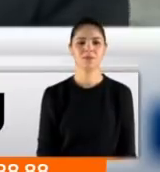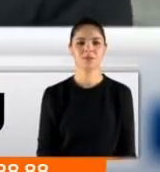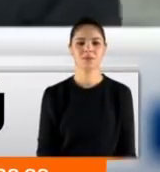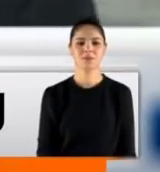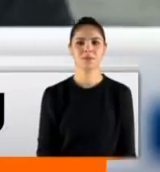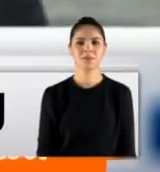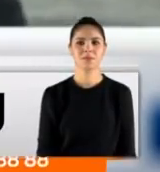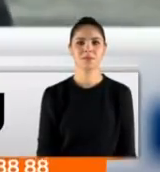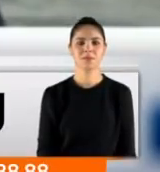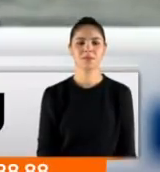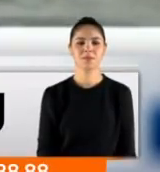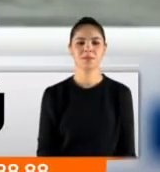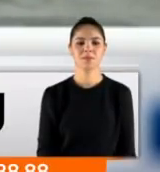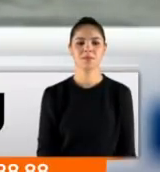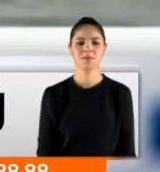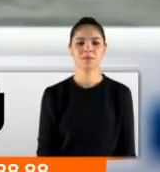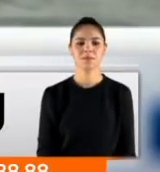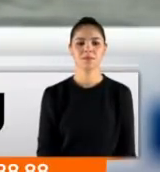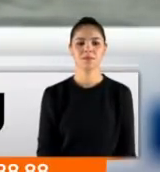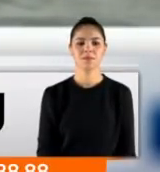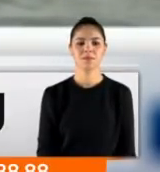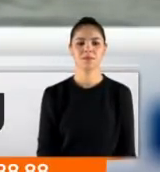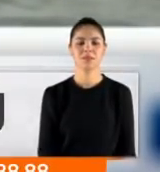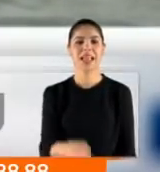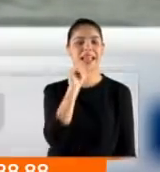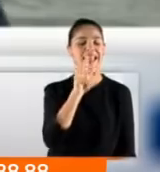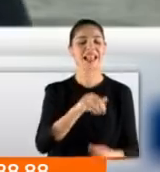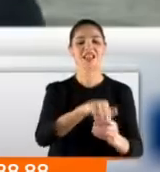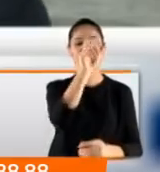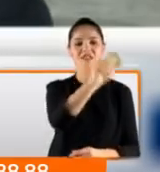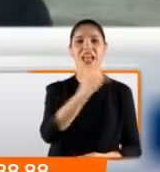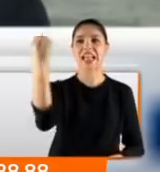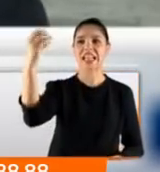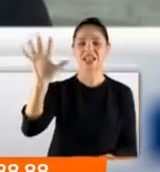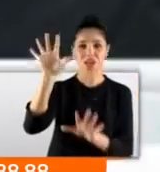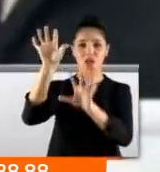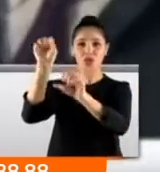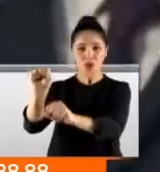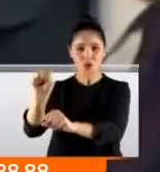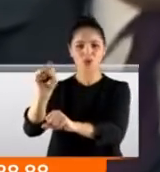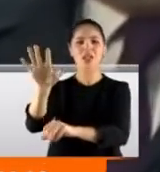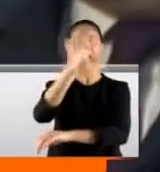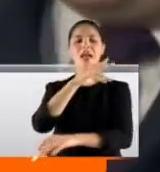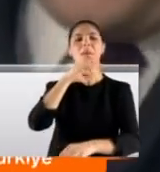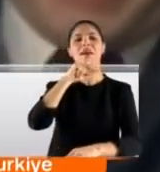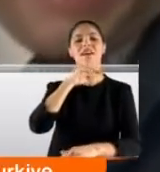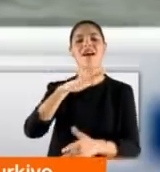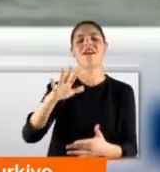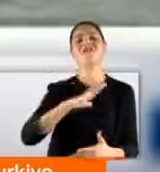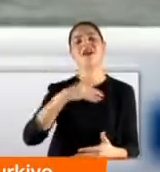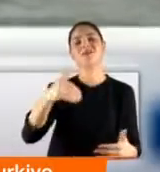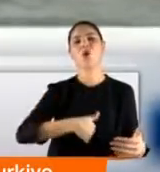If you need to take a moment, we can come back to you. İngiliz vekil ışığı son anda tutmayı başardı, kahkahalarına ise engel